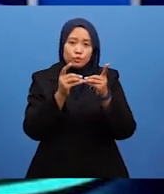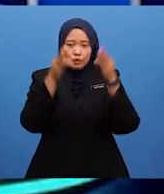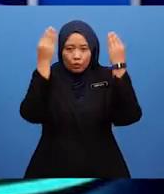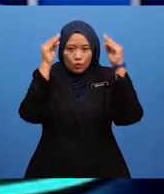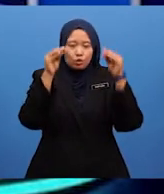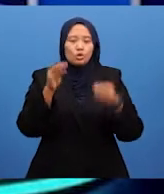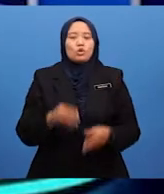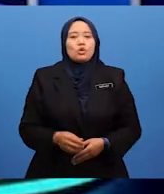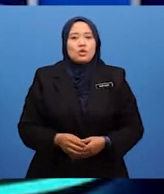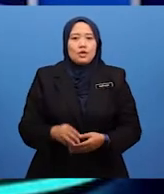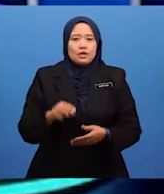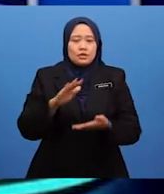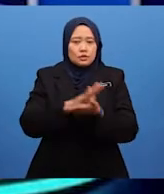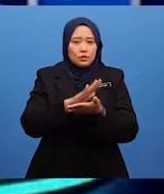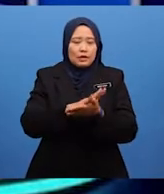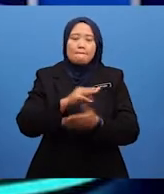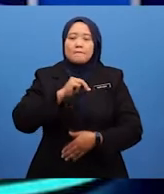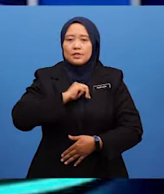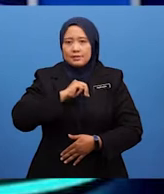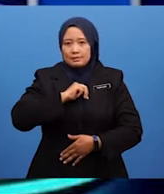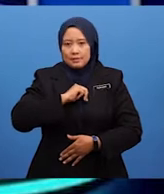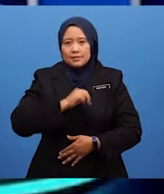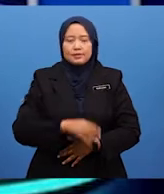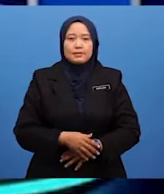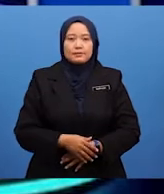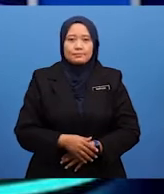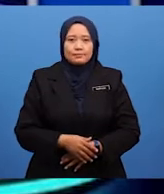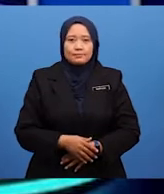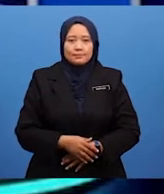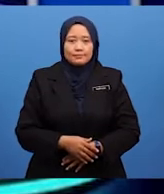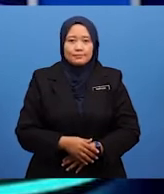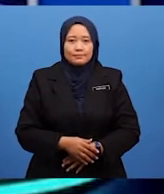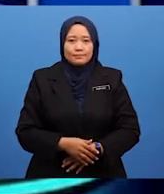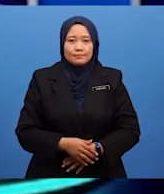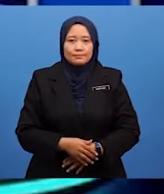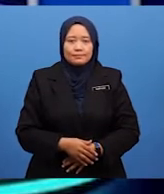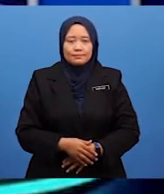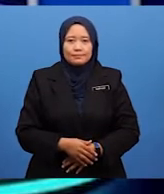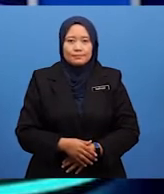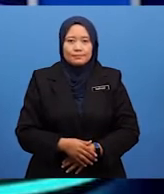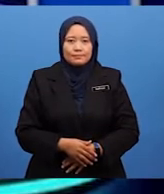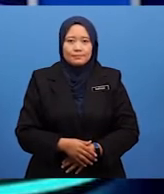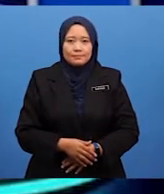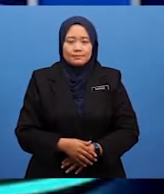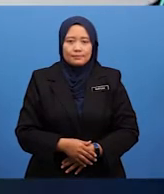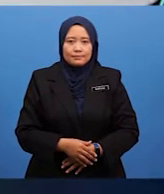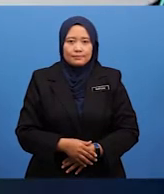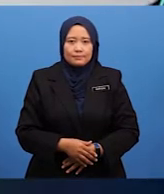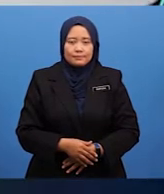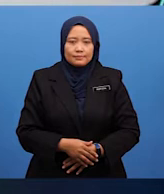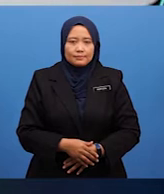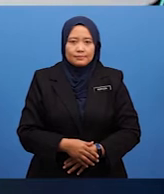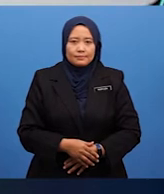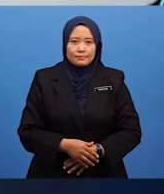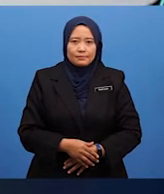pastinya kita semua harapkan paja-paja akan paham dan jelas tentang pengubahan lukisan berdasarkan kepada lukisan teknikal yang